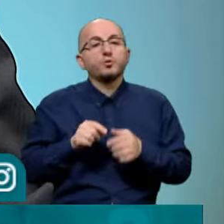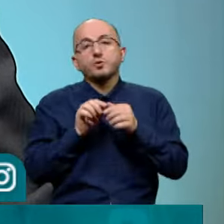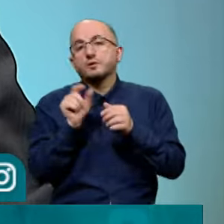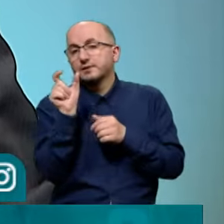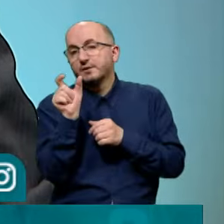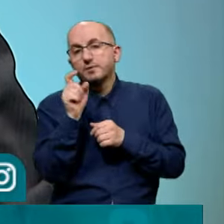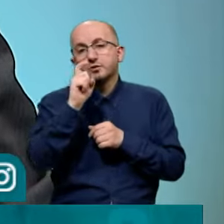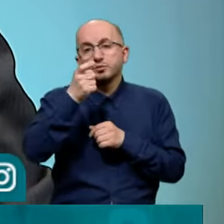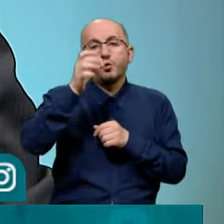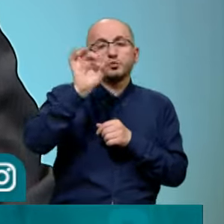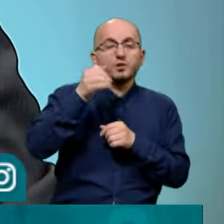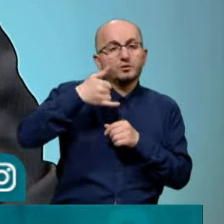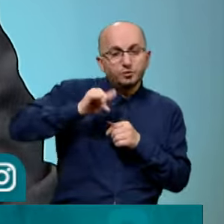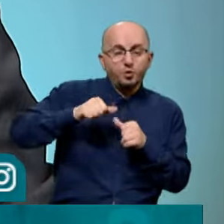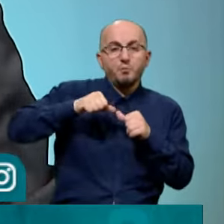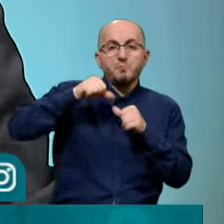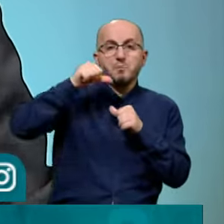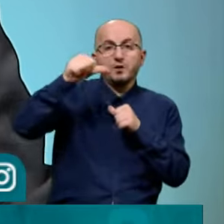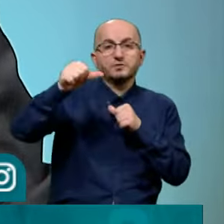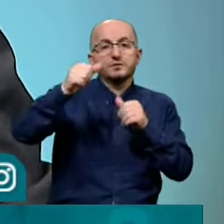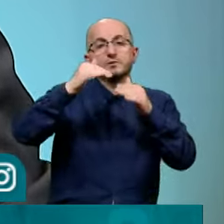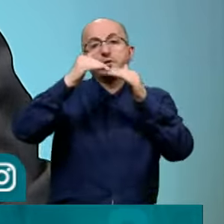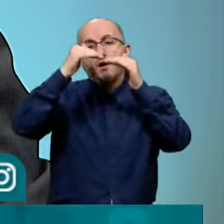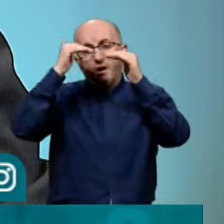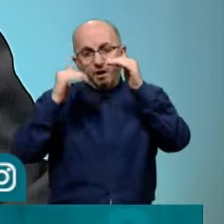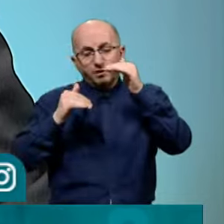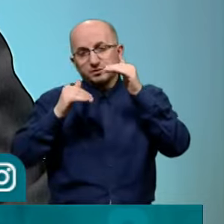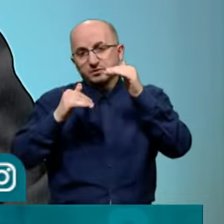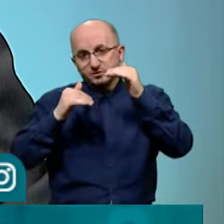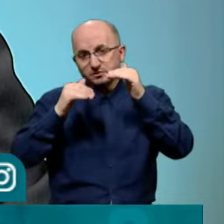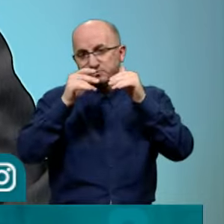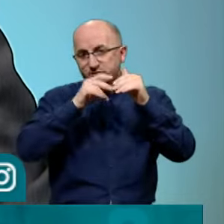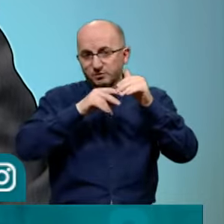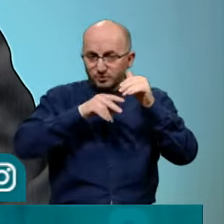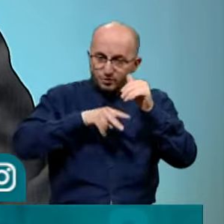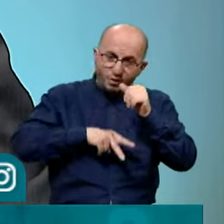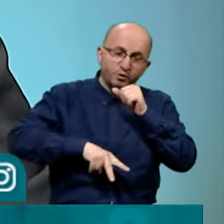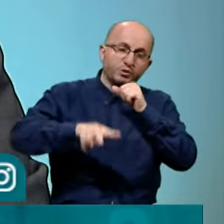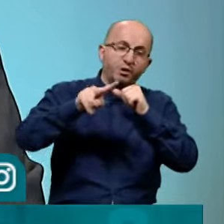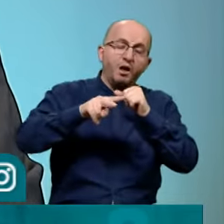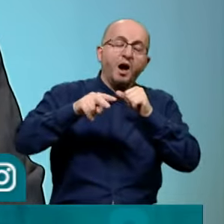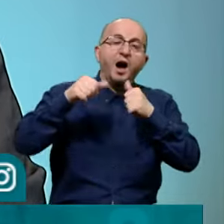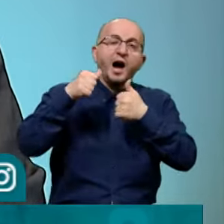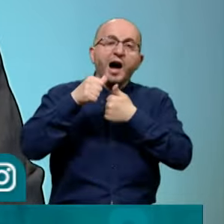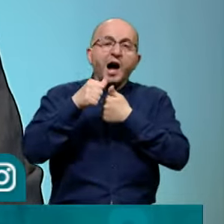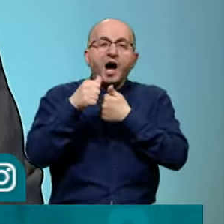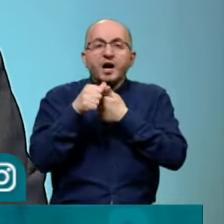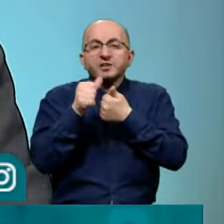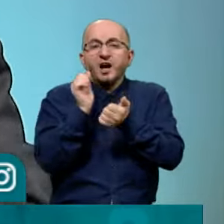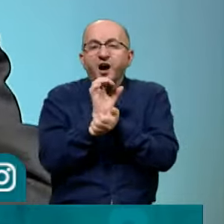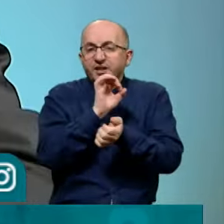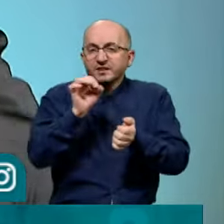söylersek 90 kilometrenin altında olan mesafeye mahremsiz ne yapabilir? Gidebilir. Gidebilir. Diyelim ki Ankara'da